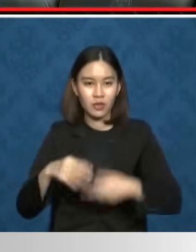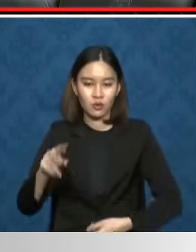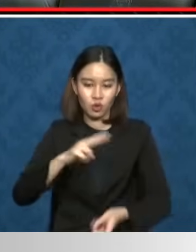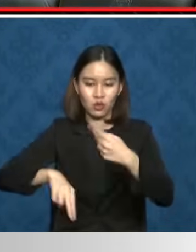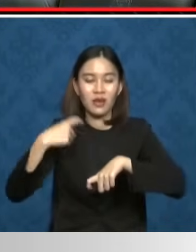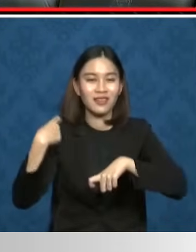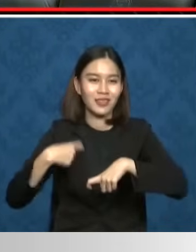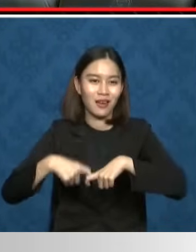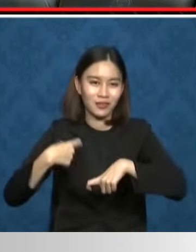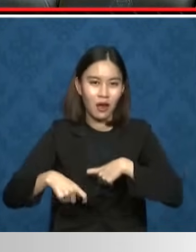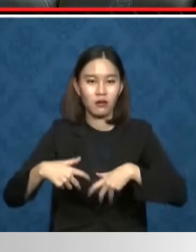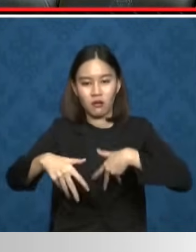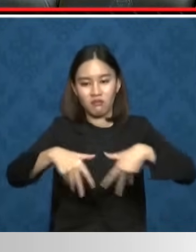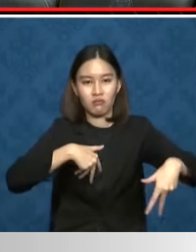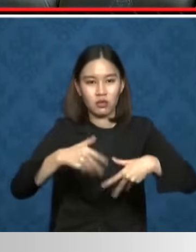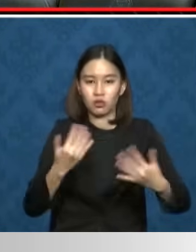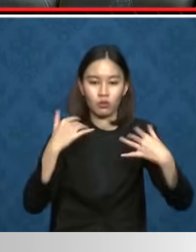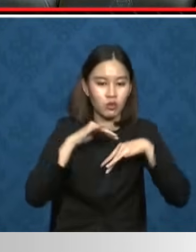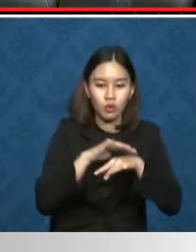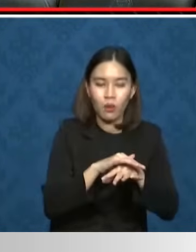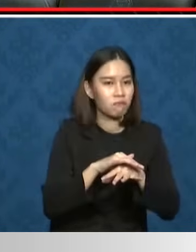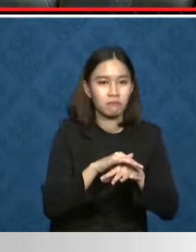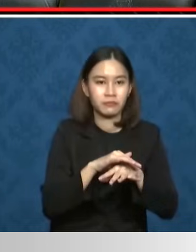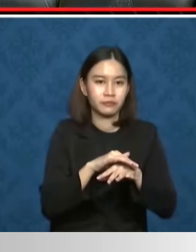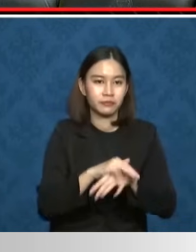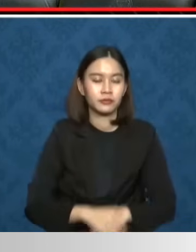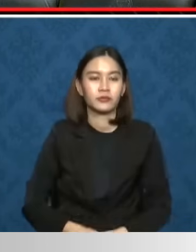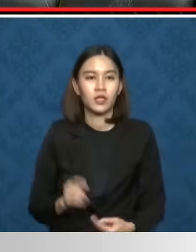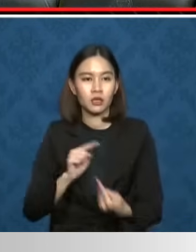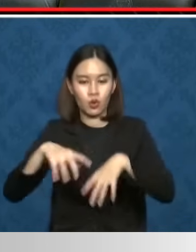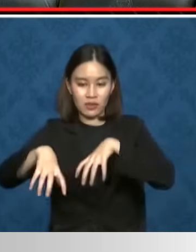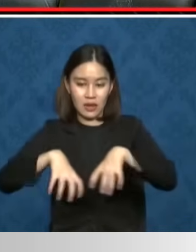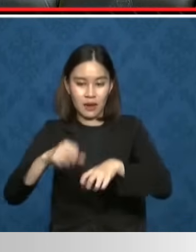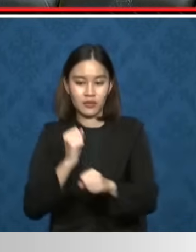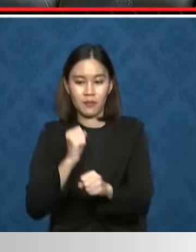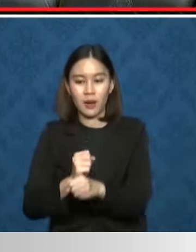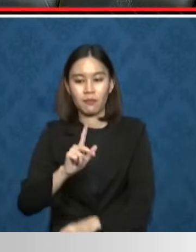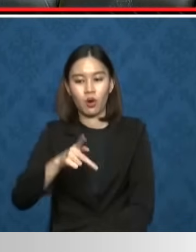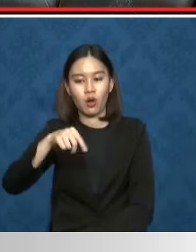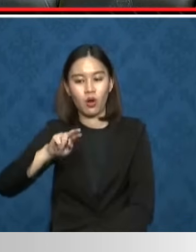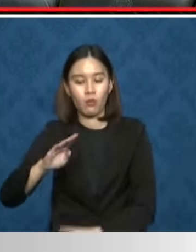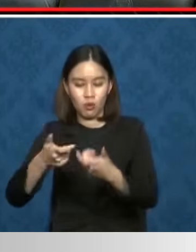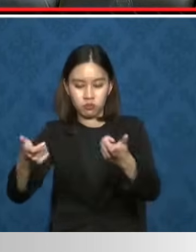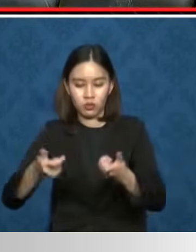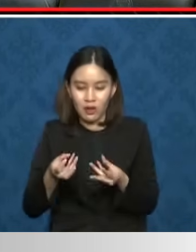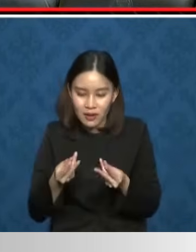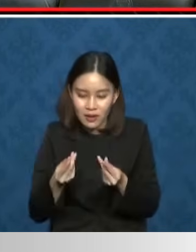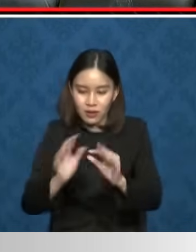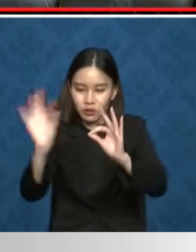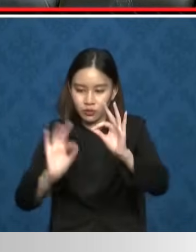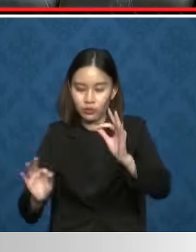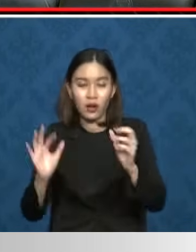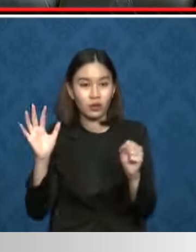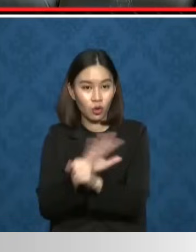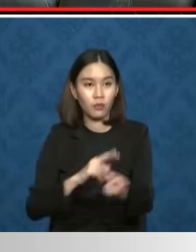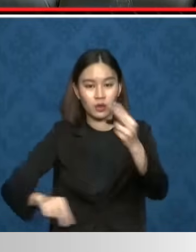อบได้ยากและประชาชนไม่มีส่วนร่วมเท่าที่ควรครับโดยการจัดทำร่างพรบ.งบประมาณต้องแสดงรายละเอียดให้ครบถ้วนต้